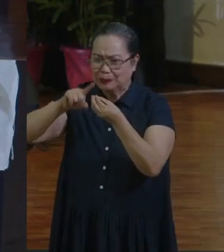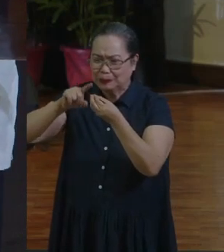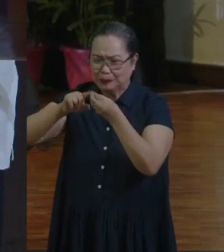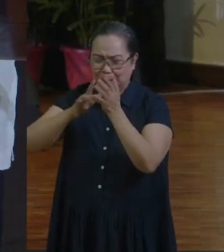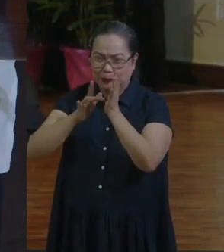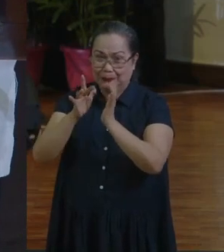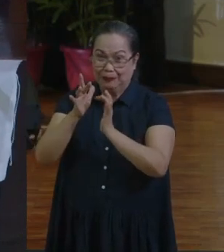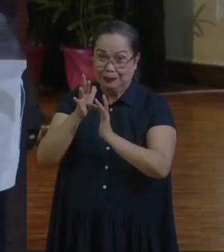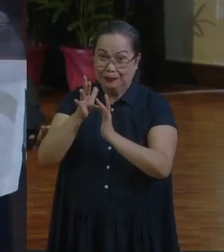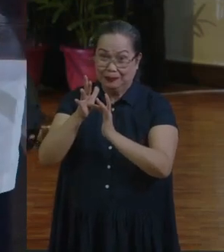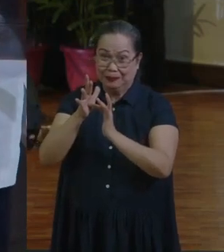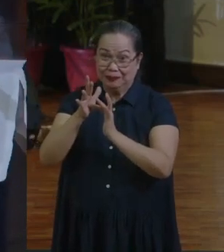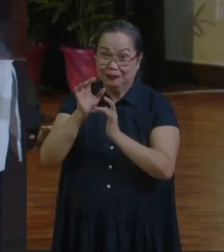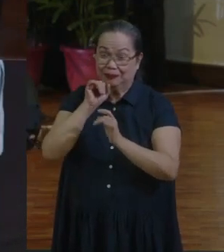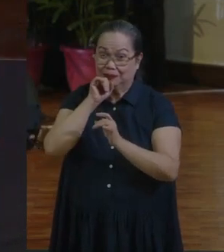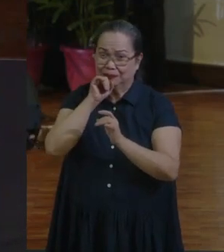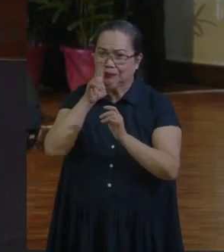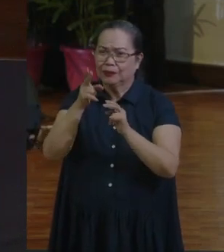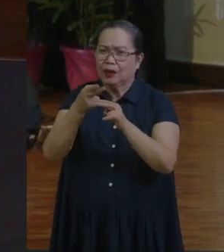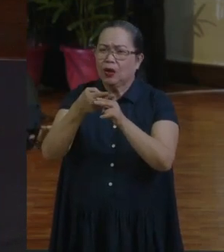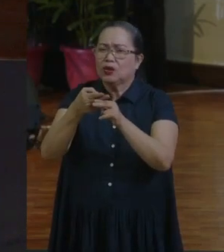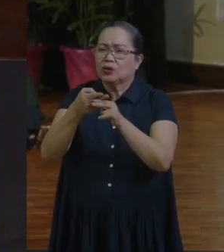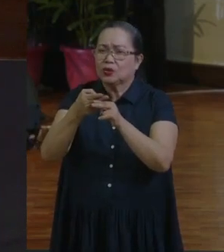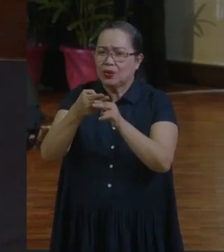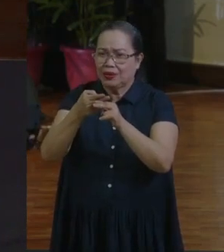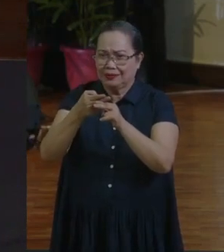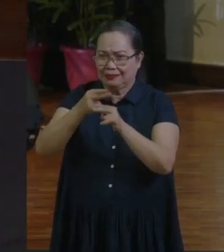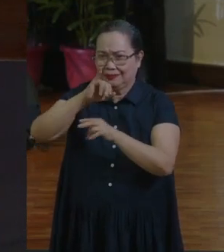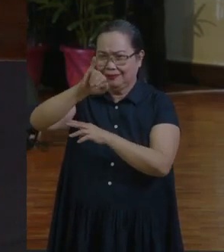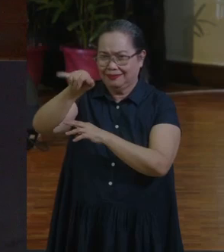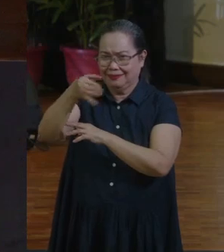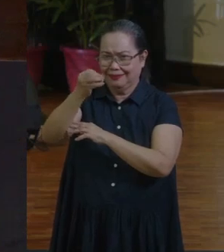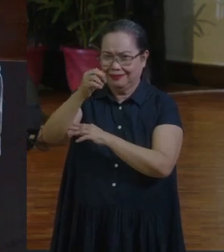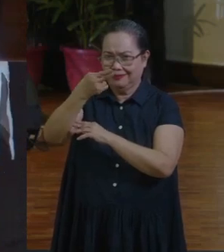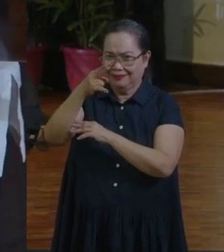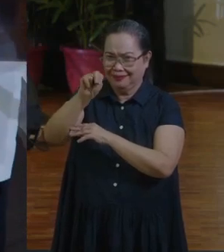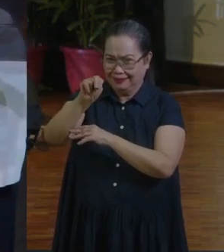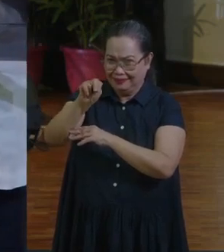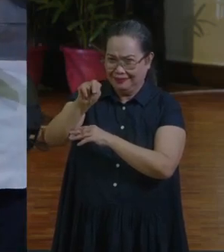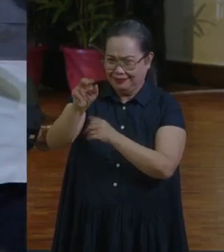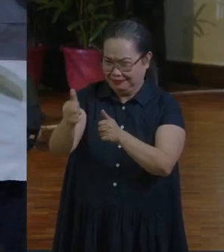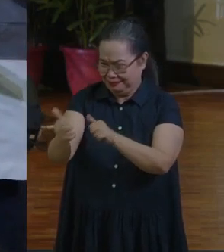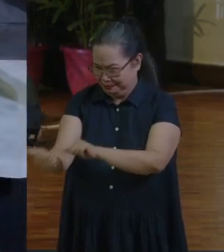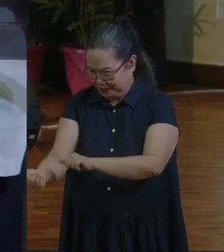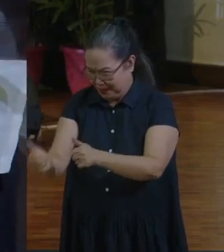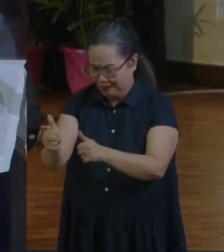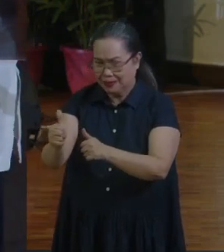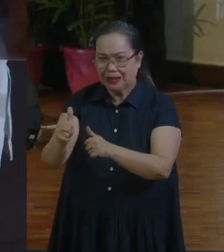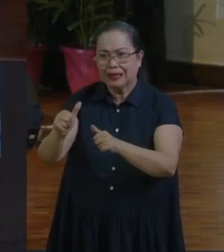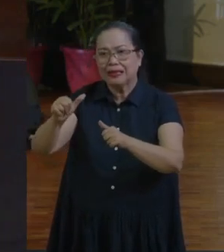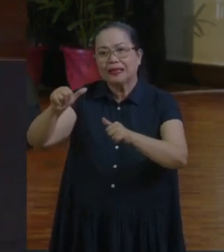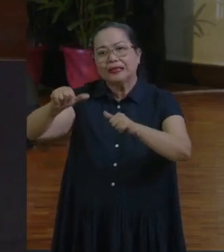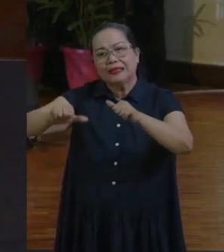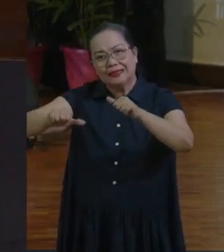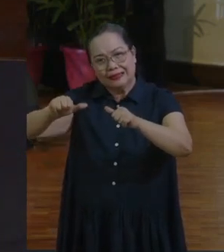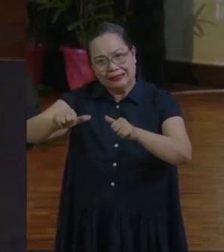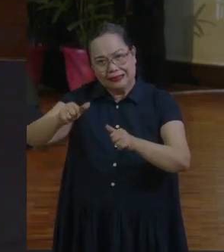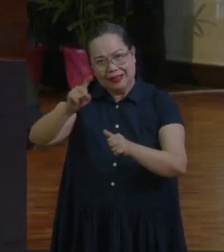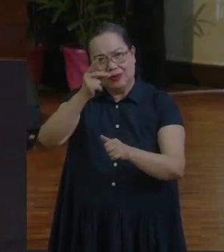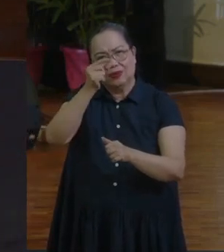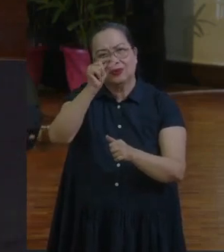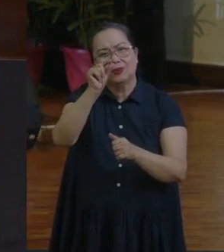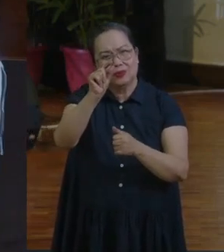ang pansamantalang pagdududa ni John the Baptist. Pansamantalang panghihina dahil sa